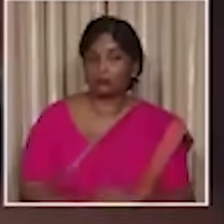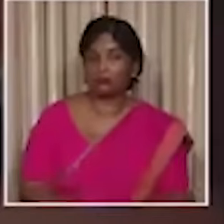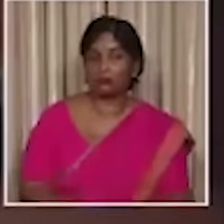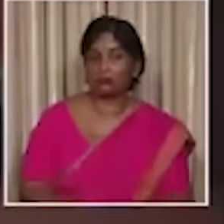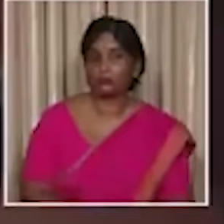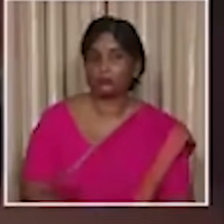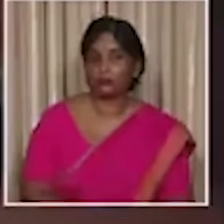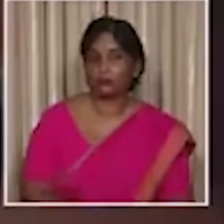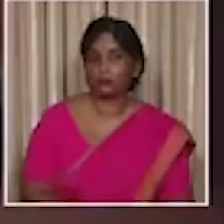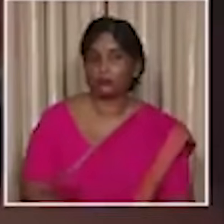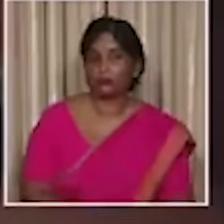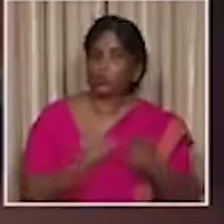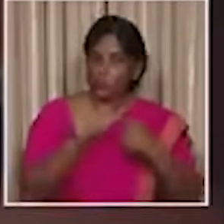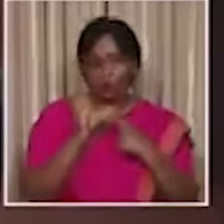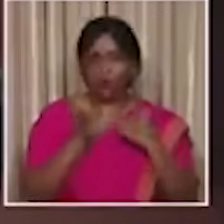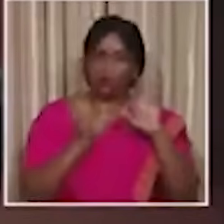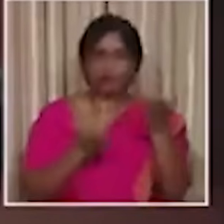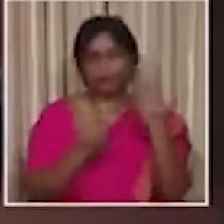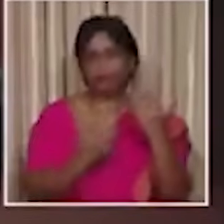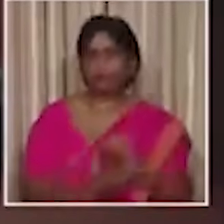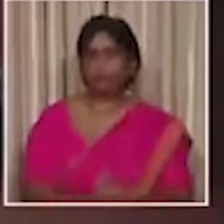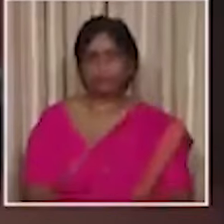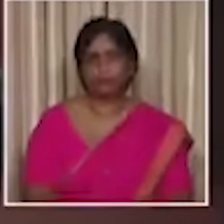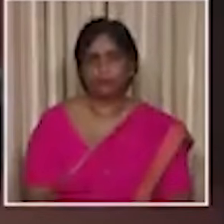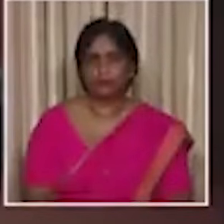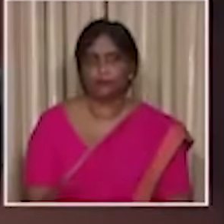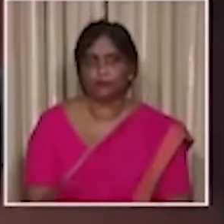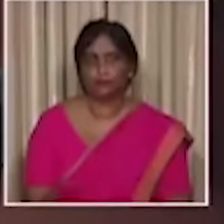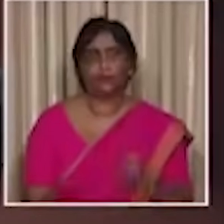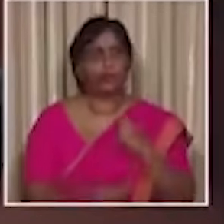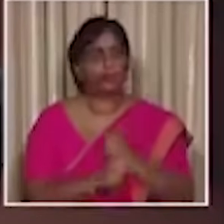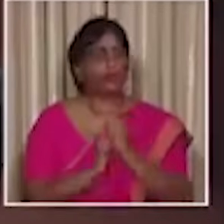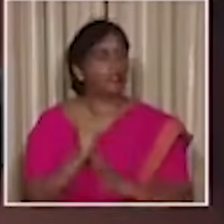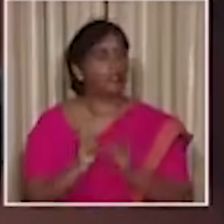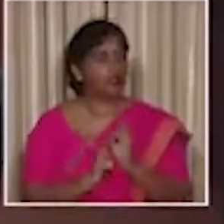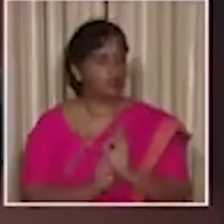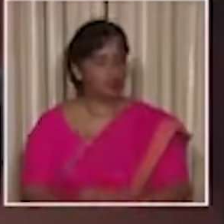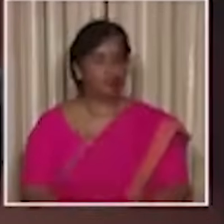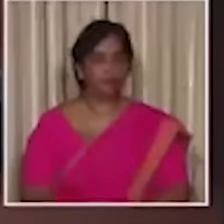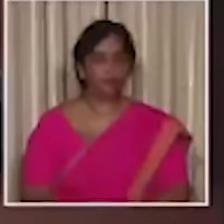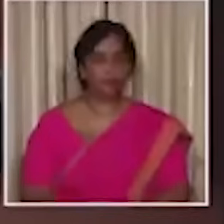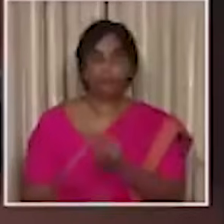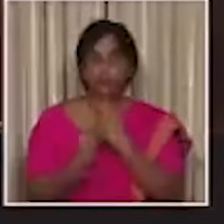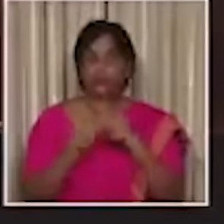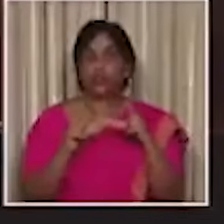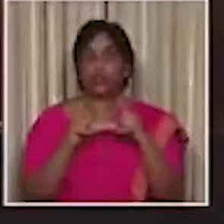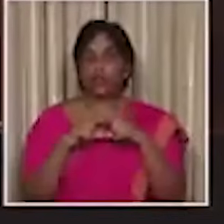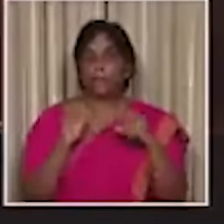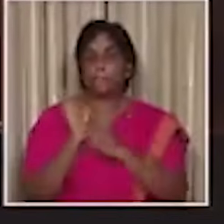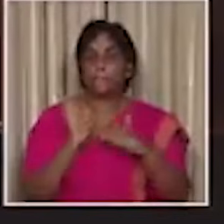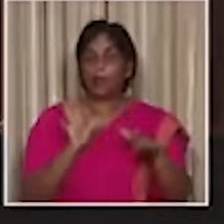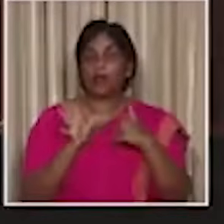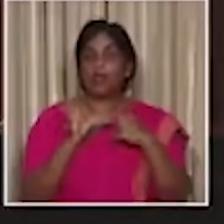Oh, apa tu mau utri mana pasi? Nanti dengki anak makne. Oh, kerja aja matu ma. Kanim balapan tegani mahameli adikari